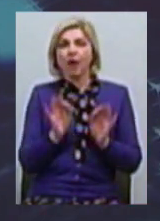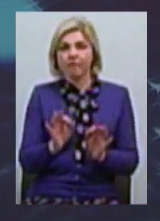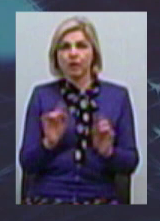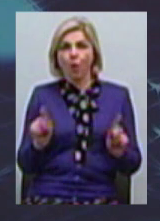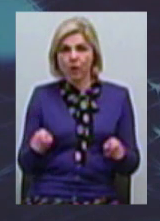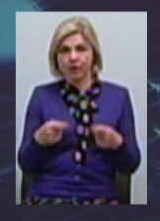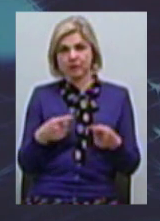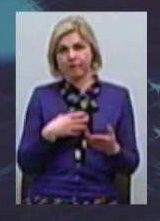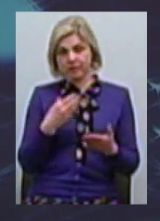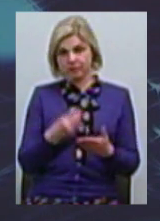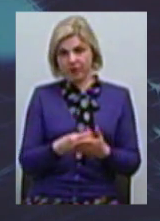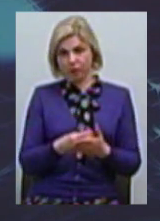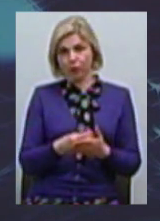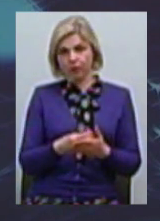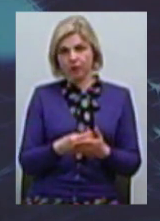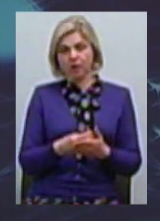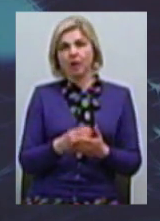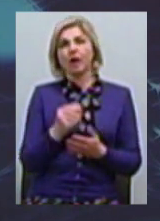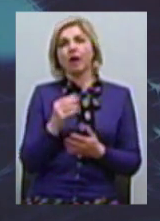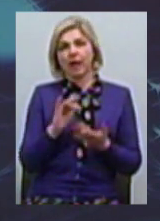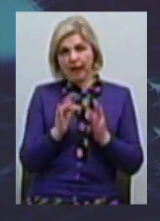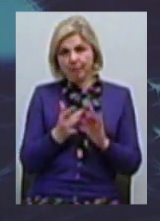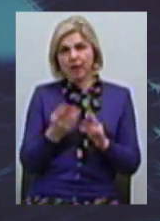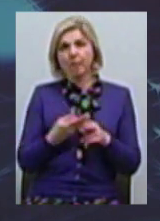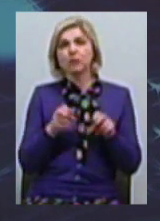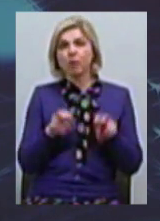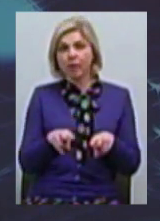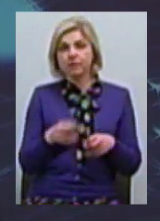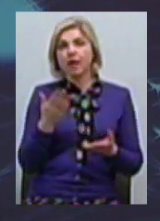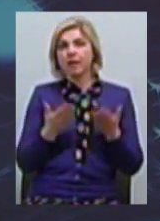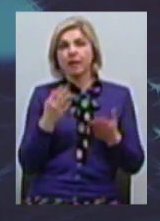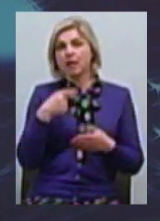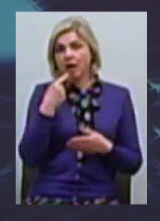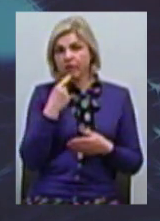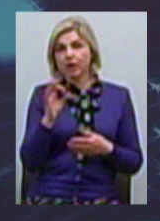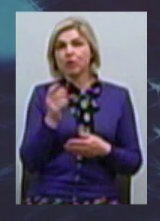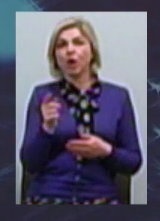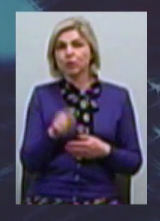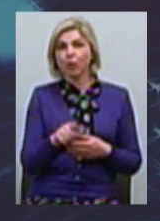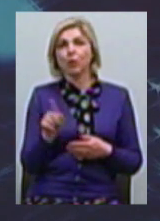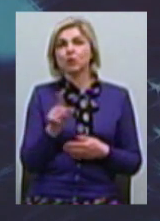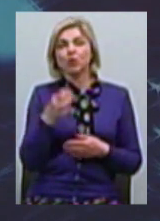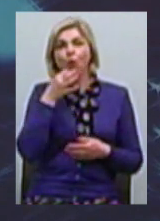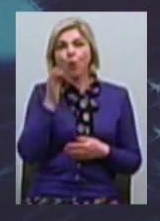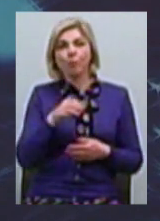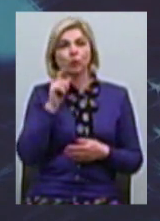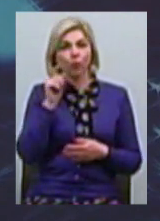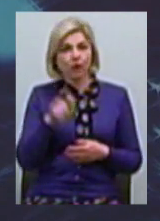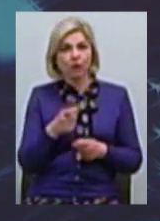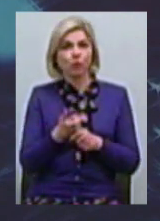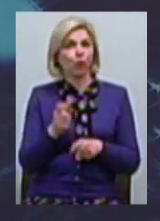организовать свои, ну, свою кибербезопасность. То есть здесь надо все-таки говорить о том, что опыт Украины, он